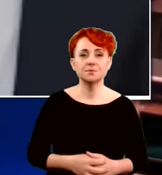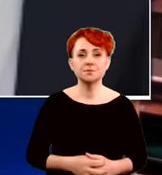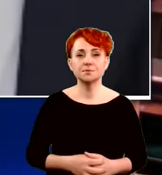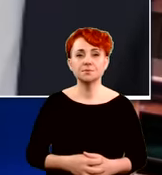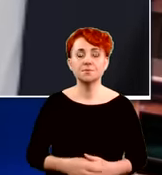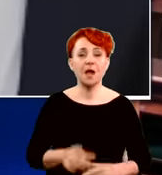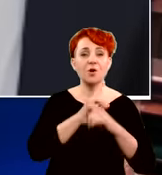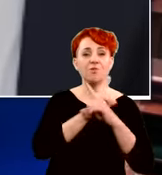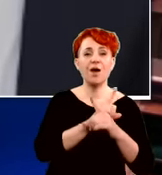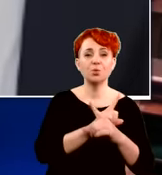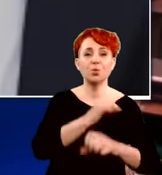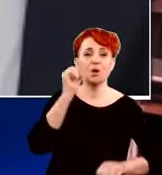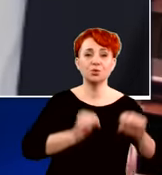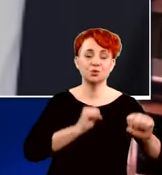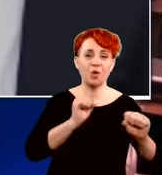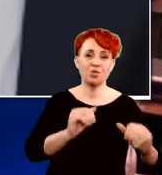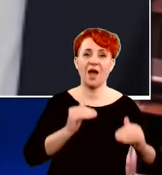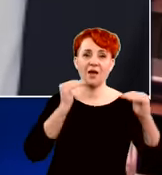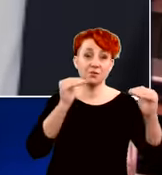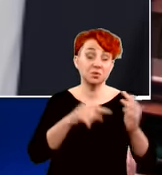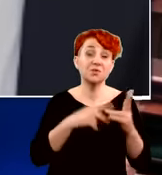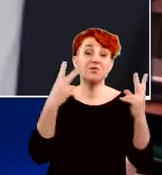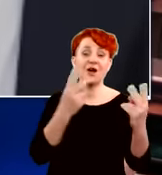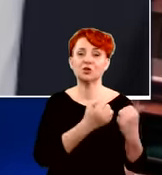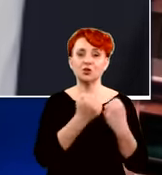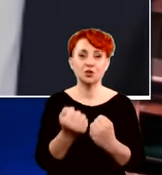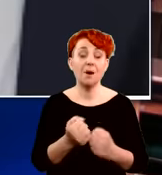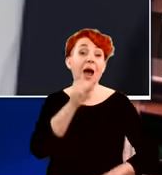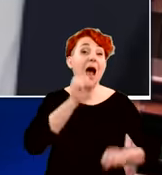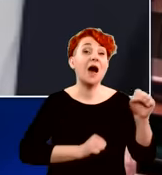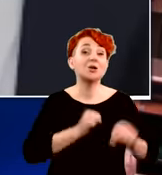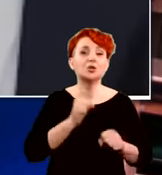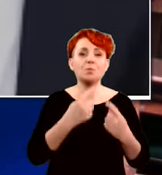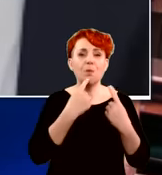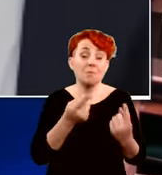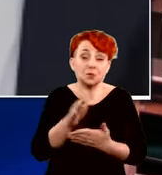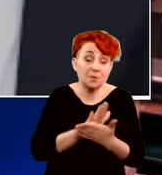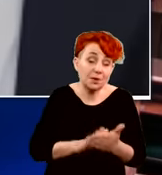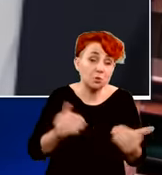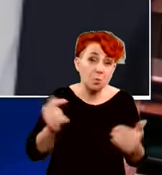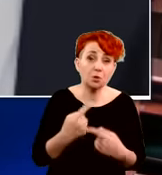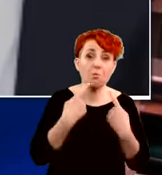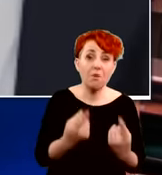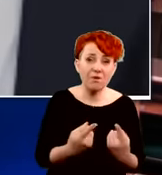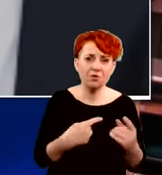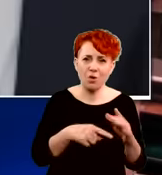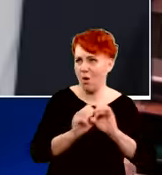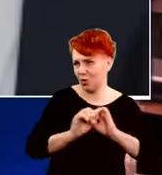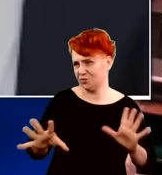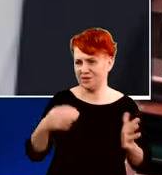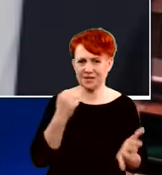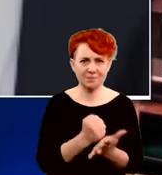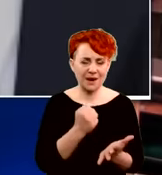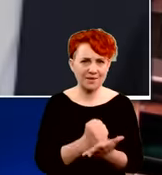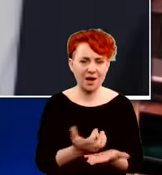Sądu Najwyższego jest po prostu ułaskawieniem ważnym, to Sąd Najwyższy zwrócił uwagę, przepraszam, no, można powiedzieć na rzecz zupełnie oczywistą, że wtedy,